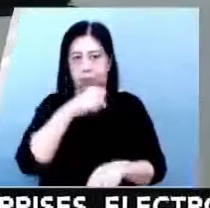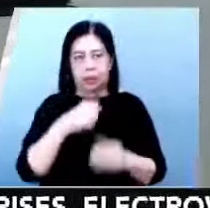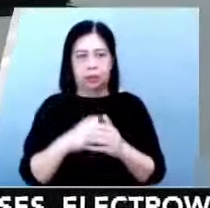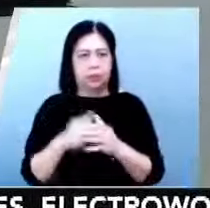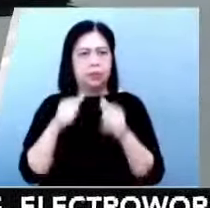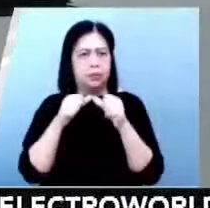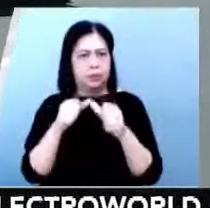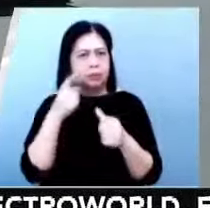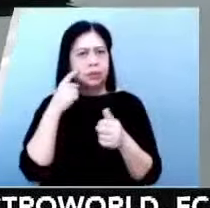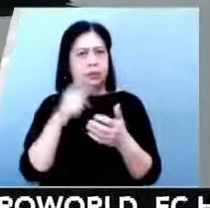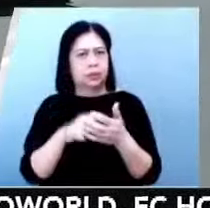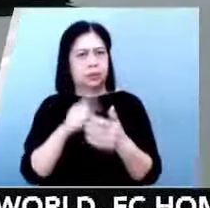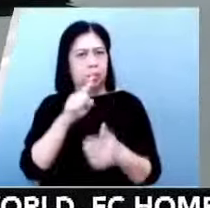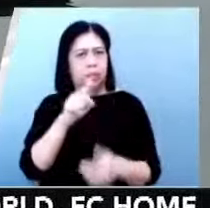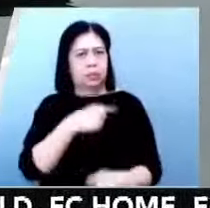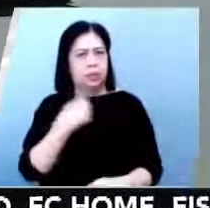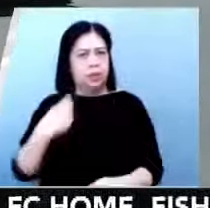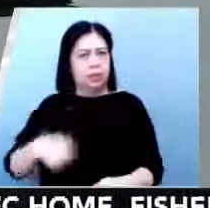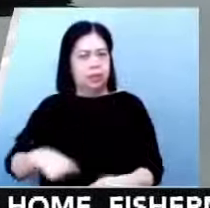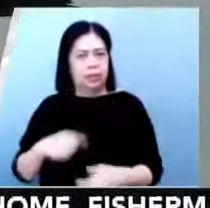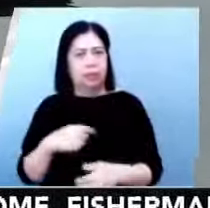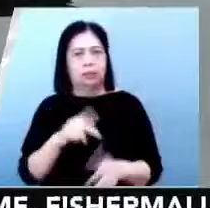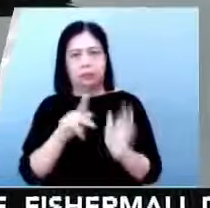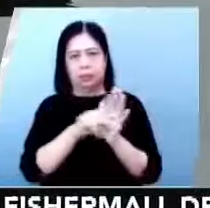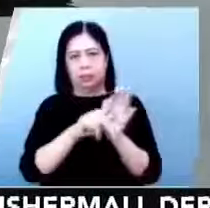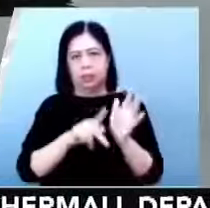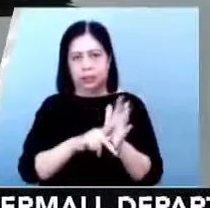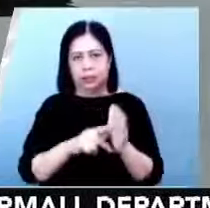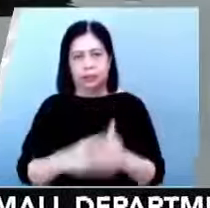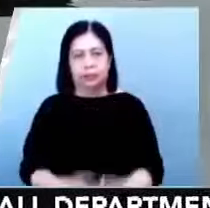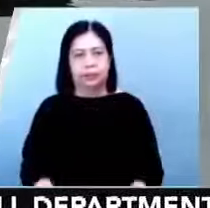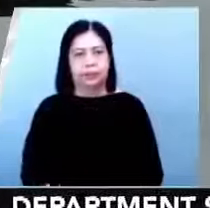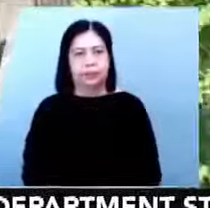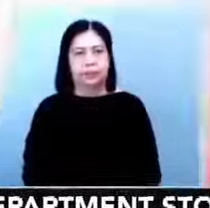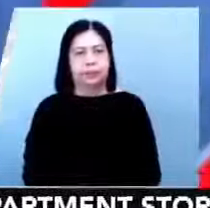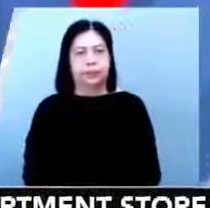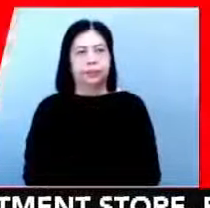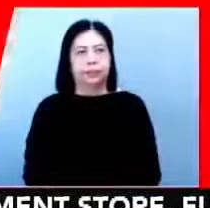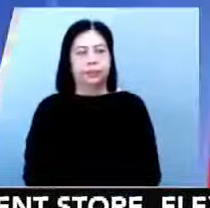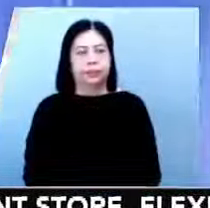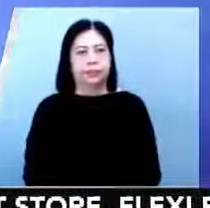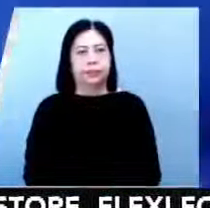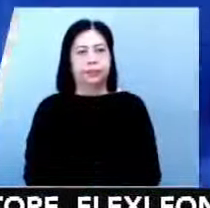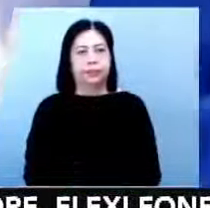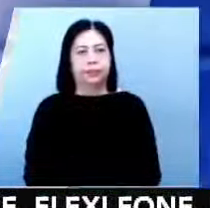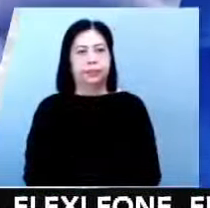ng Pilipinas ang One China Policy.